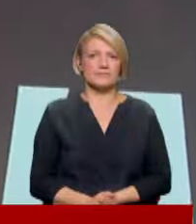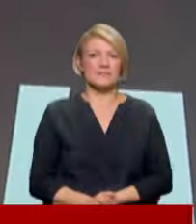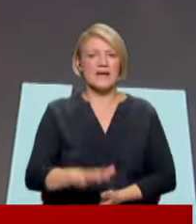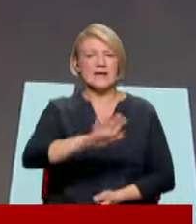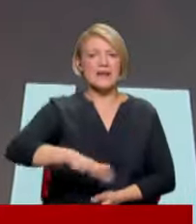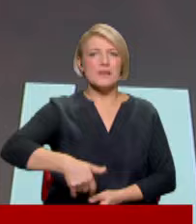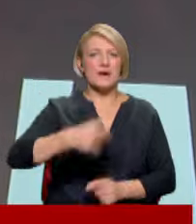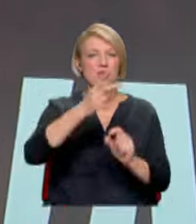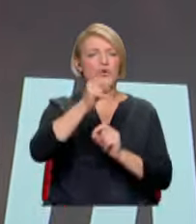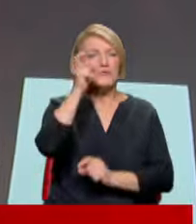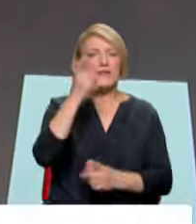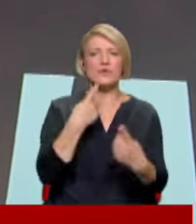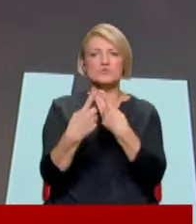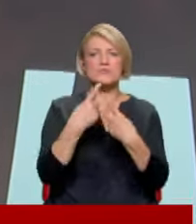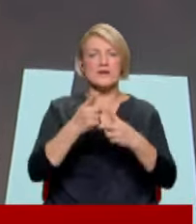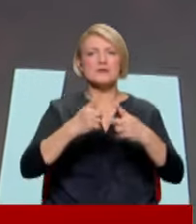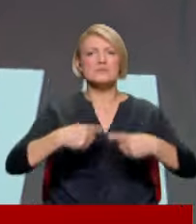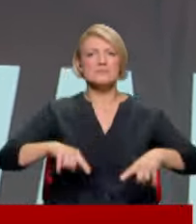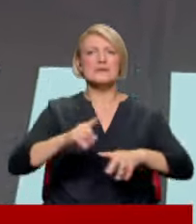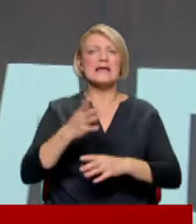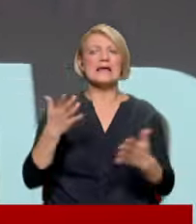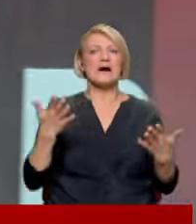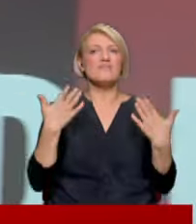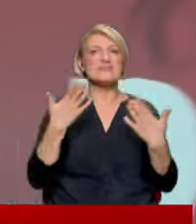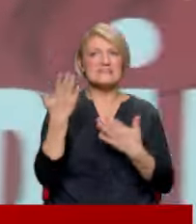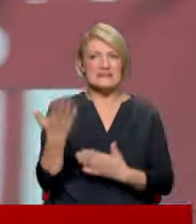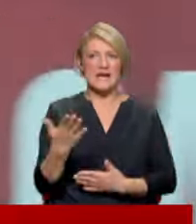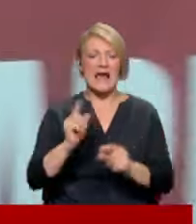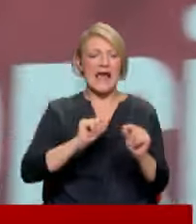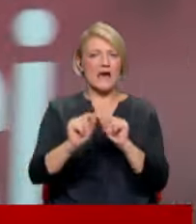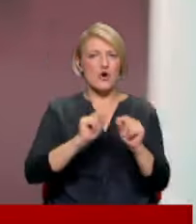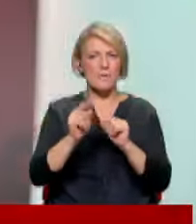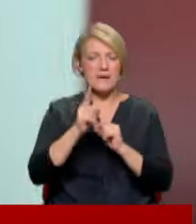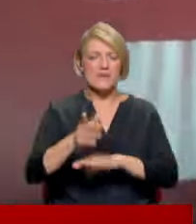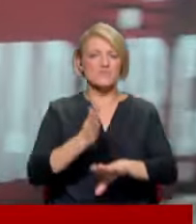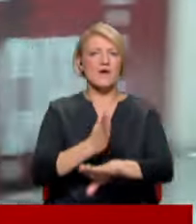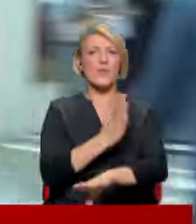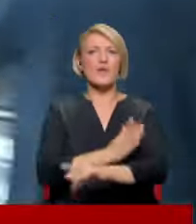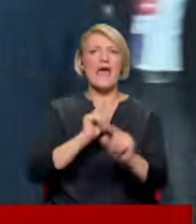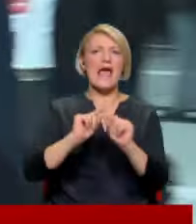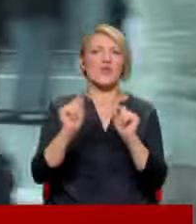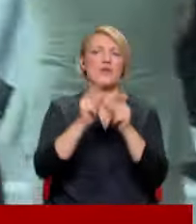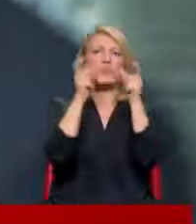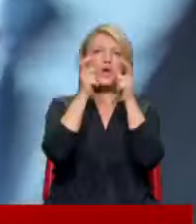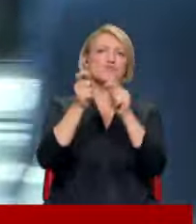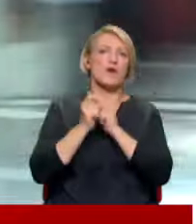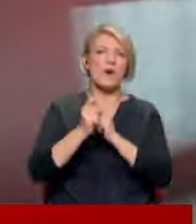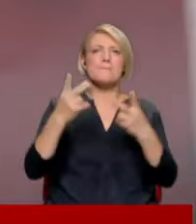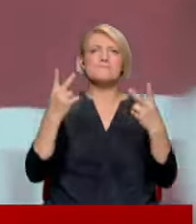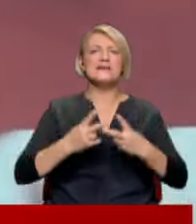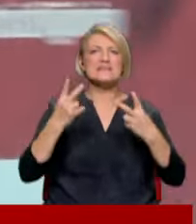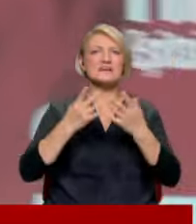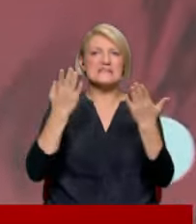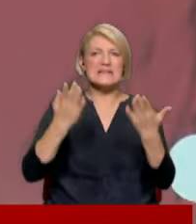Genel Başkan Özgür Özel'in konuşmasında da kurultayın genel havasında da ekonomi, özellikle de vatandaş ekonomisi dikkat çekiyor.